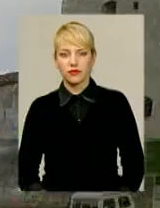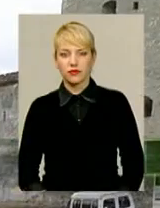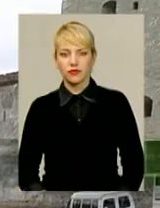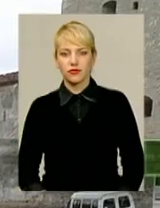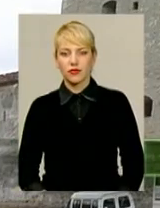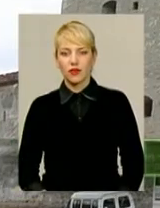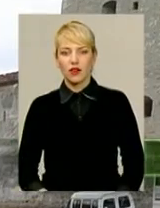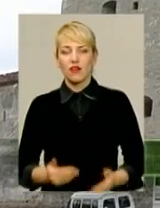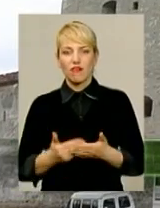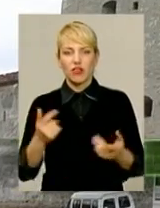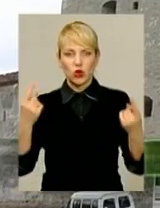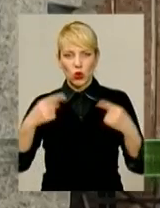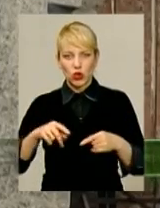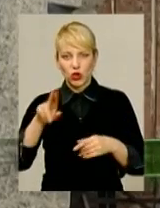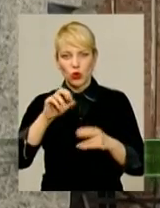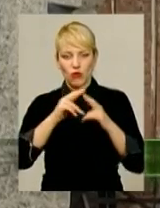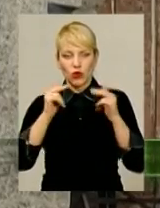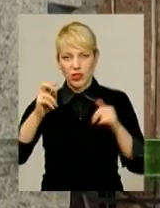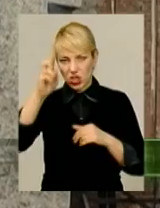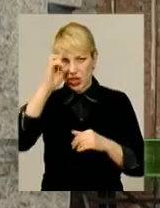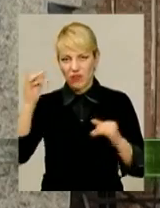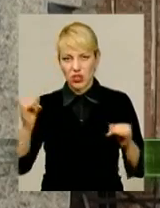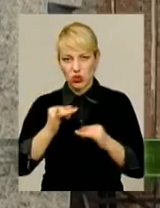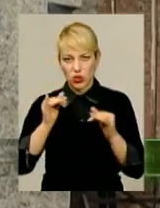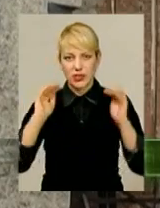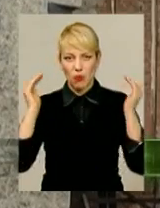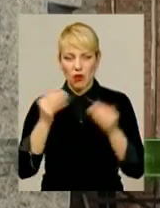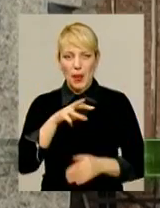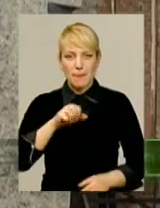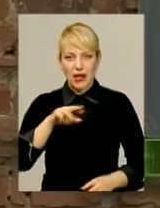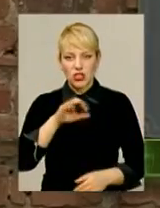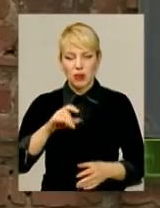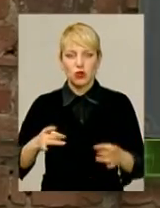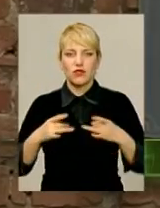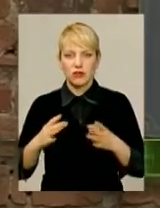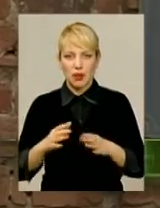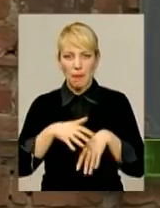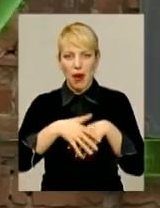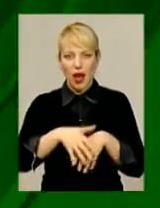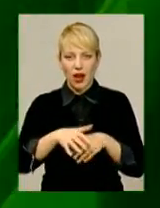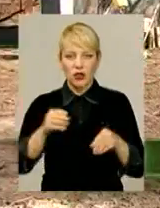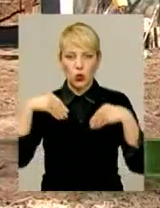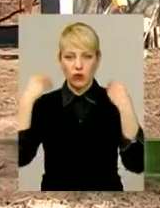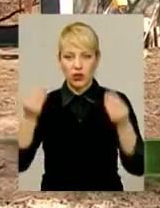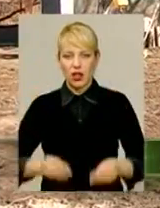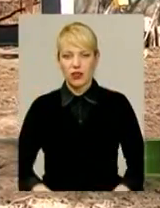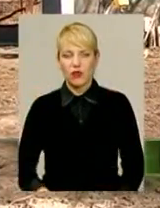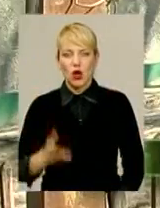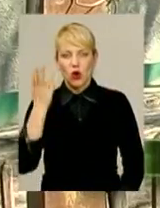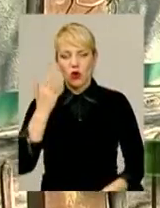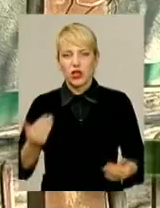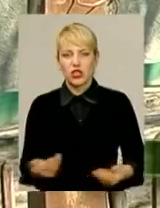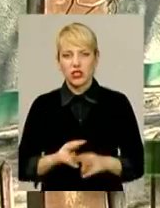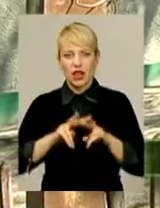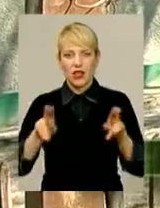Від руїни до фортеці. У Державному історико-культурному заповіднику Межибіж відсвяткували парад ювілеїв. Коли життя як